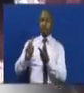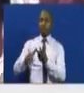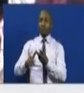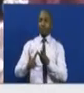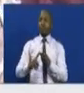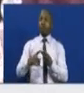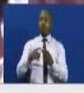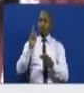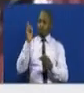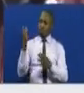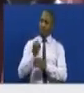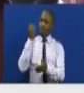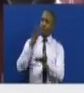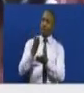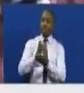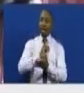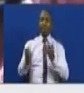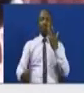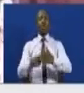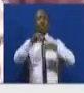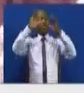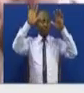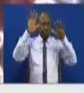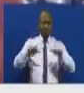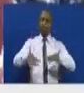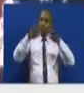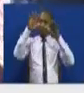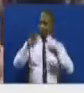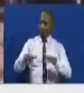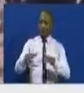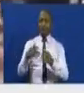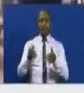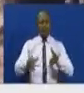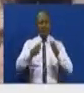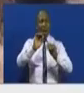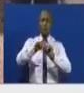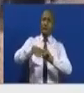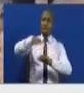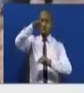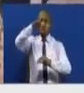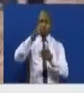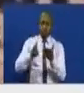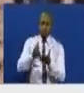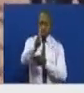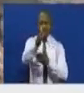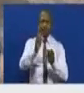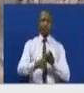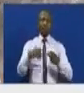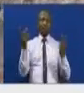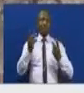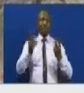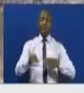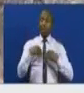Angalau tuwe na uhakika hata mvua ikinyesha vipi, angalau sehemu ya kupita ionekane. Maelekezo kama hayo pia ameyatoa